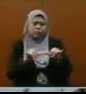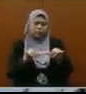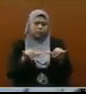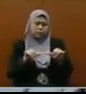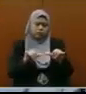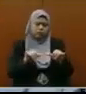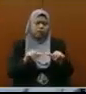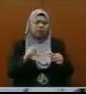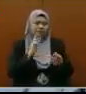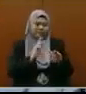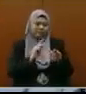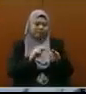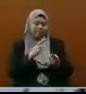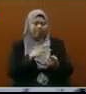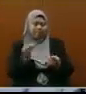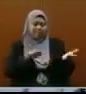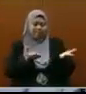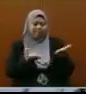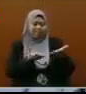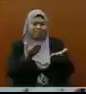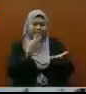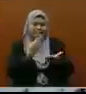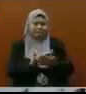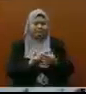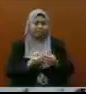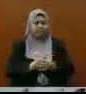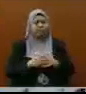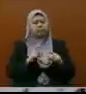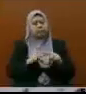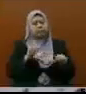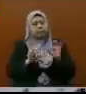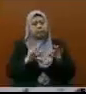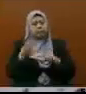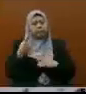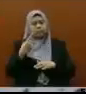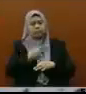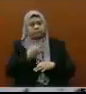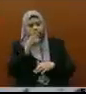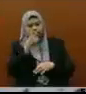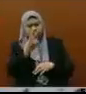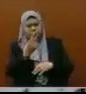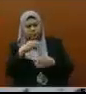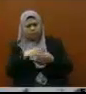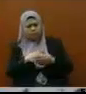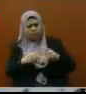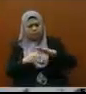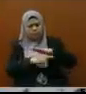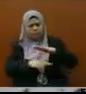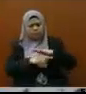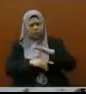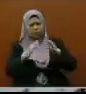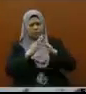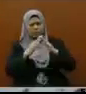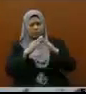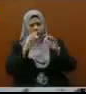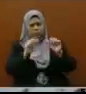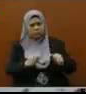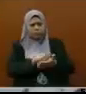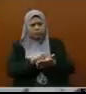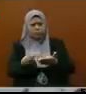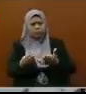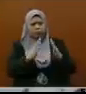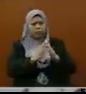baik. Tetapi kalau kita merujuk di dalam dasar perumahan mampu milik negara, antara perkara